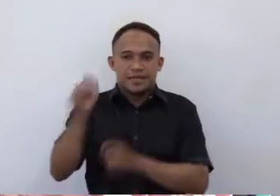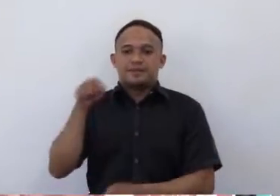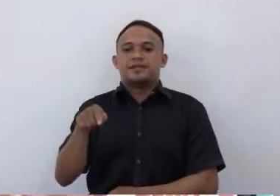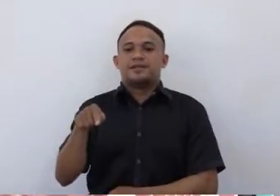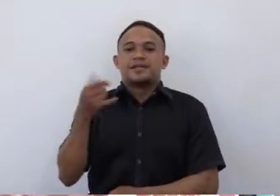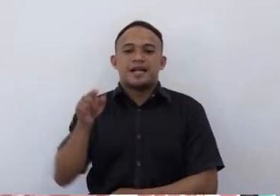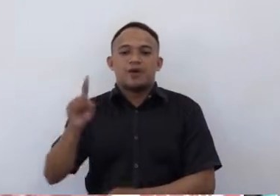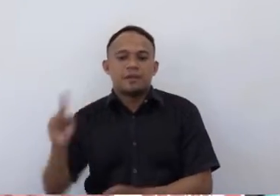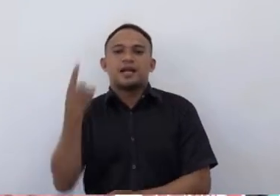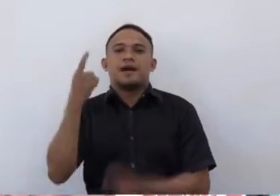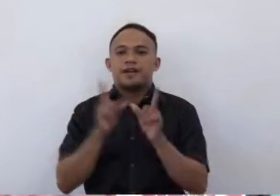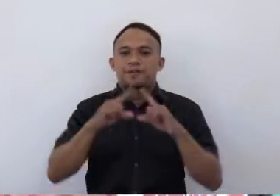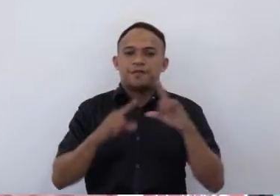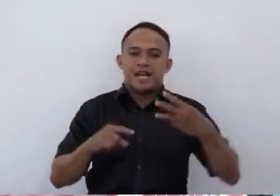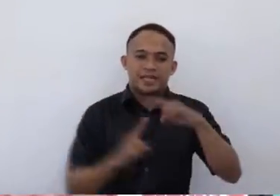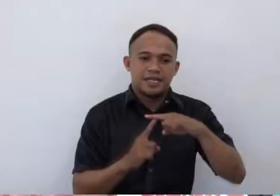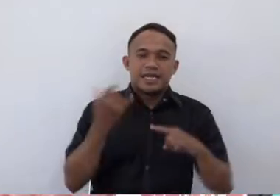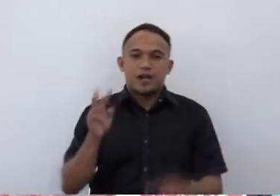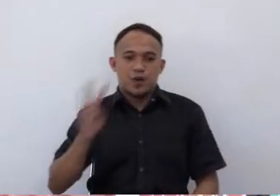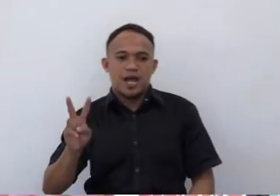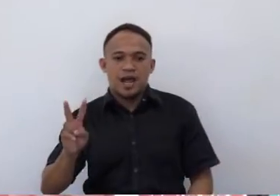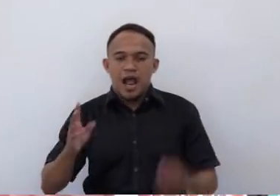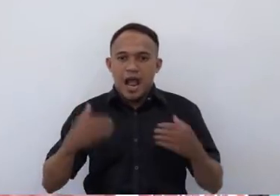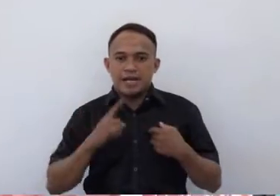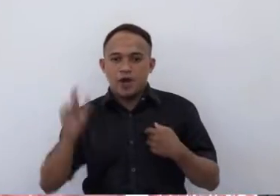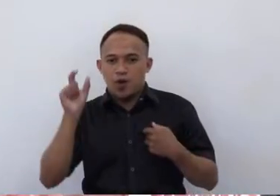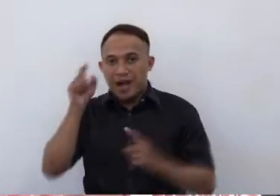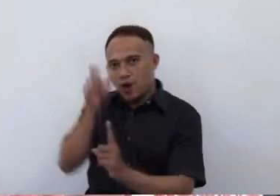yang kedua adalah porang.